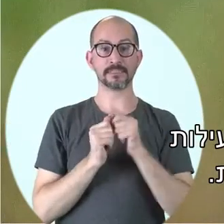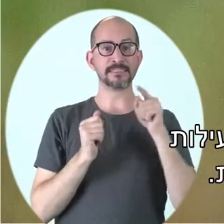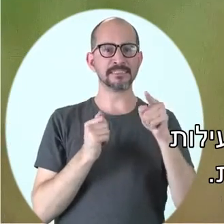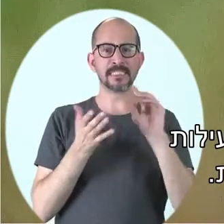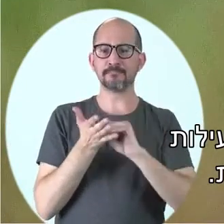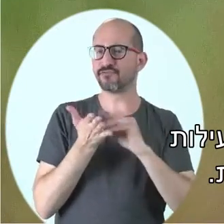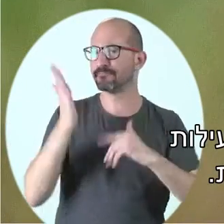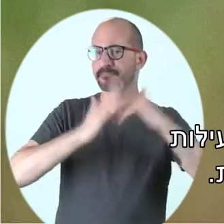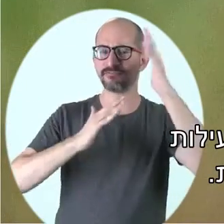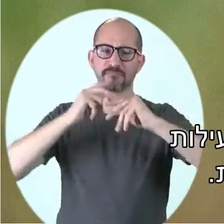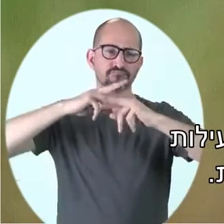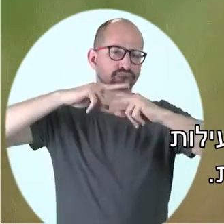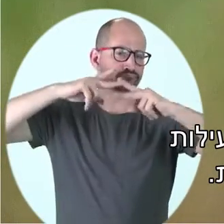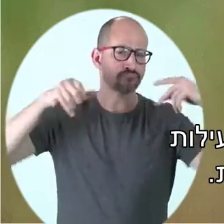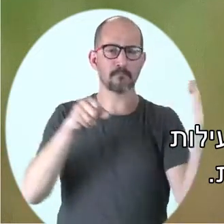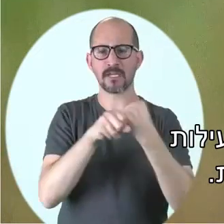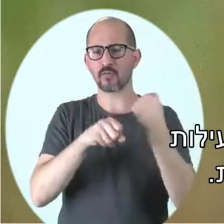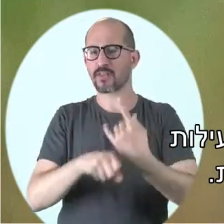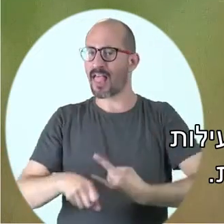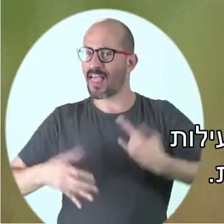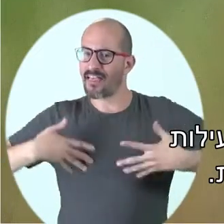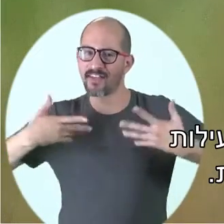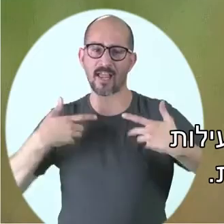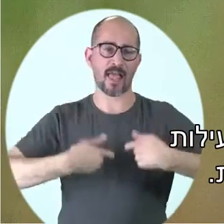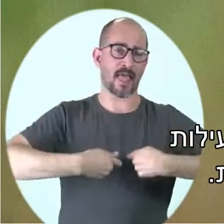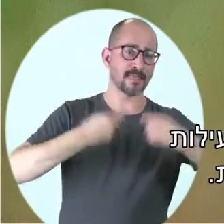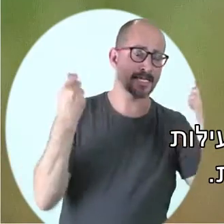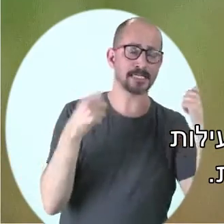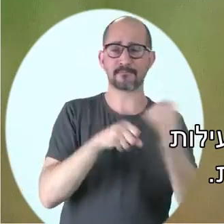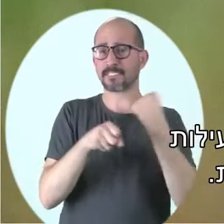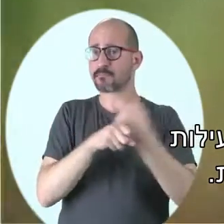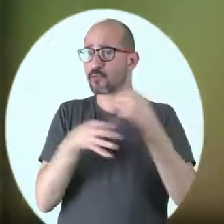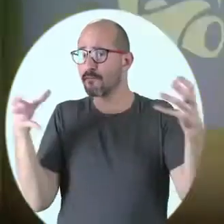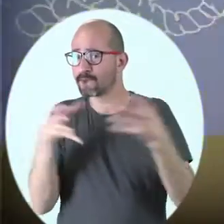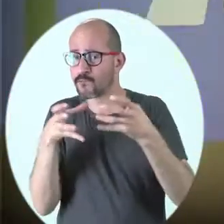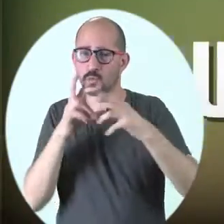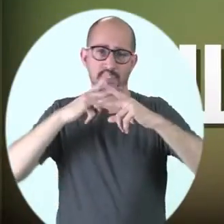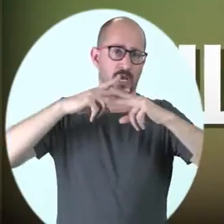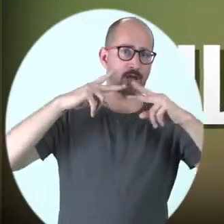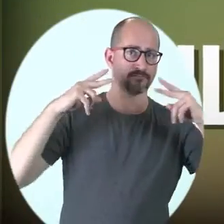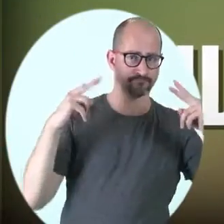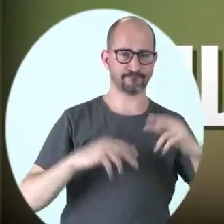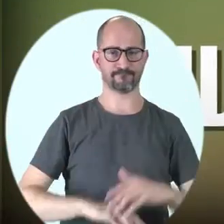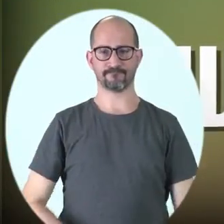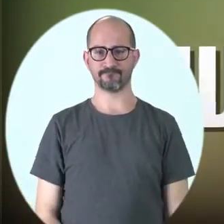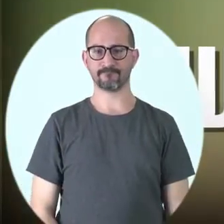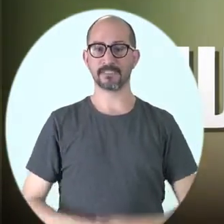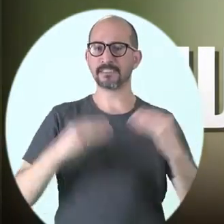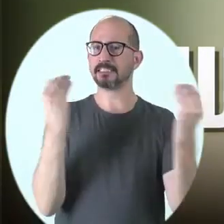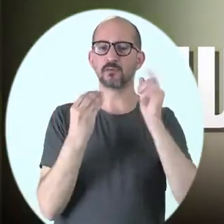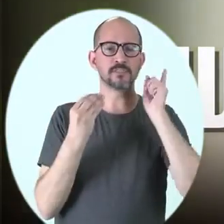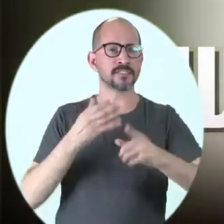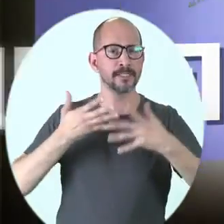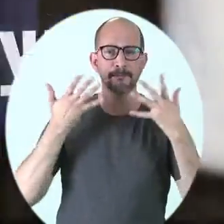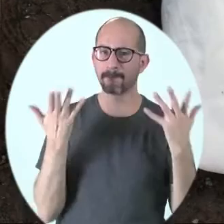זו משמשת להקמת מבנים שונים, לפעילות חווייתית עם חניכים ובמשימות קבוצתיות. הציוד